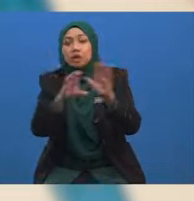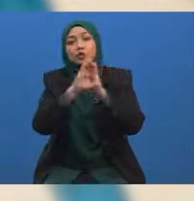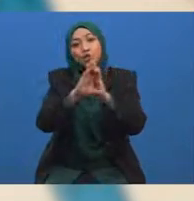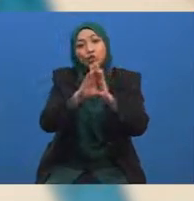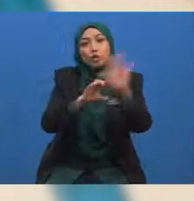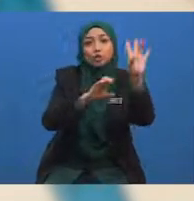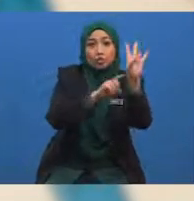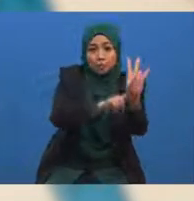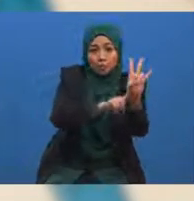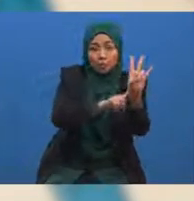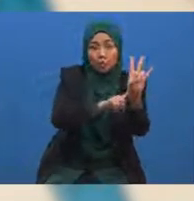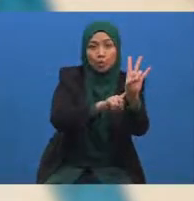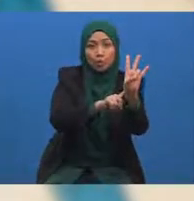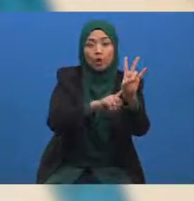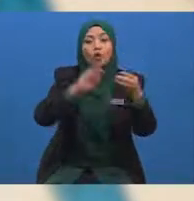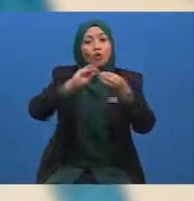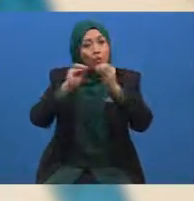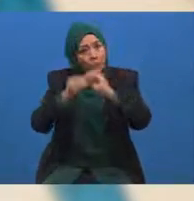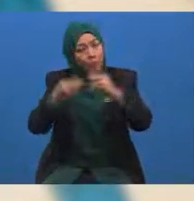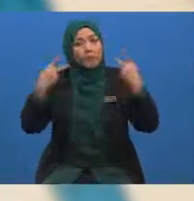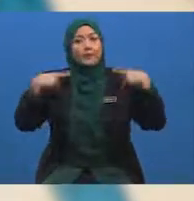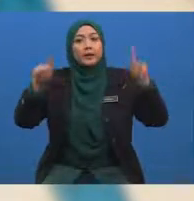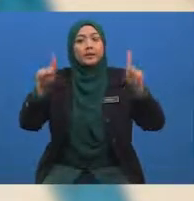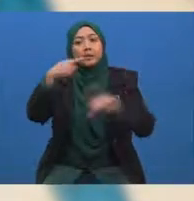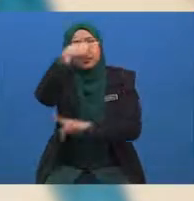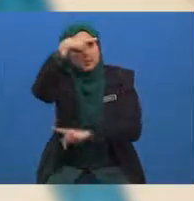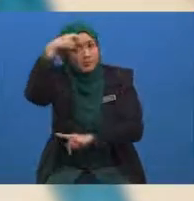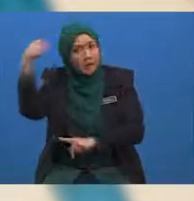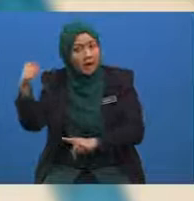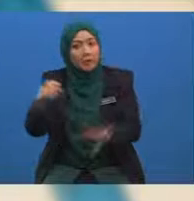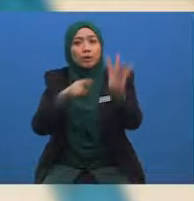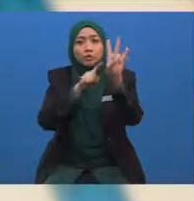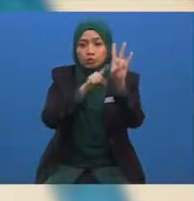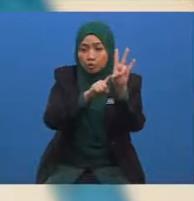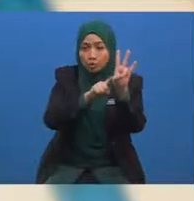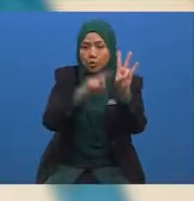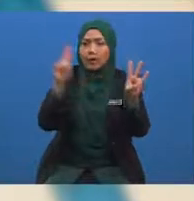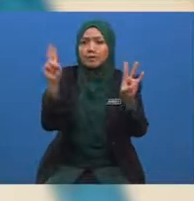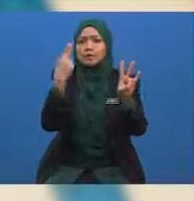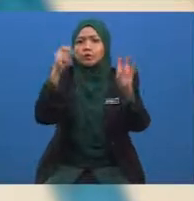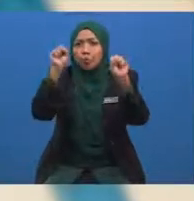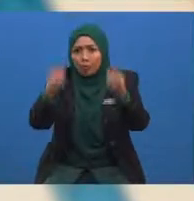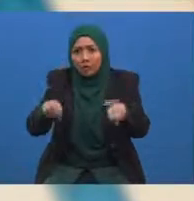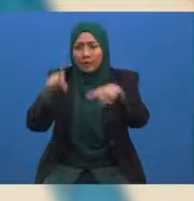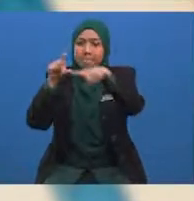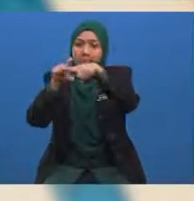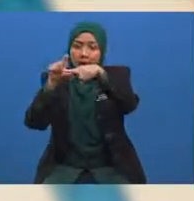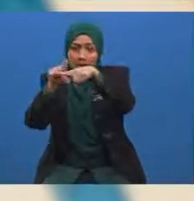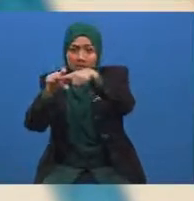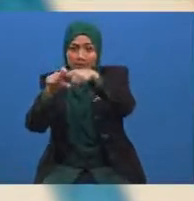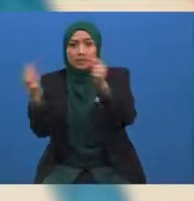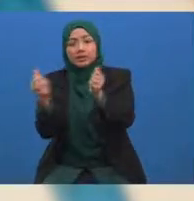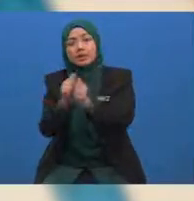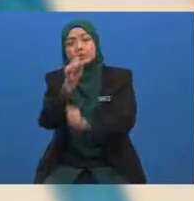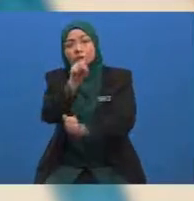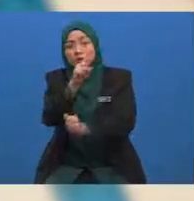merupakan nombor perdana kerana 7 hanya boleh dibahagi dengan 1 dan